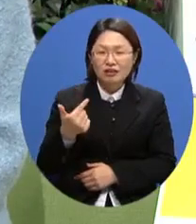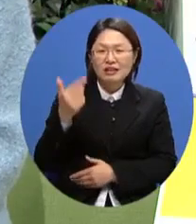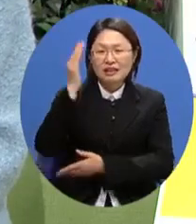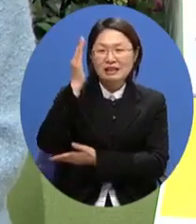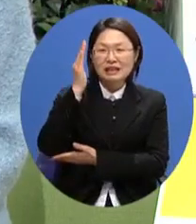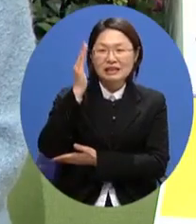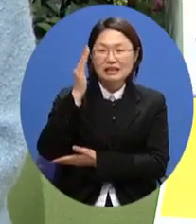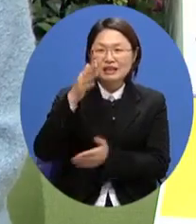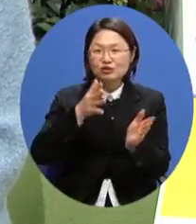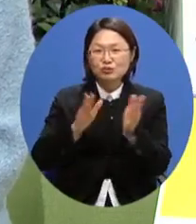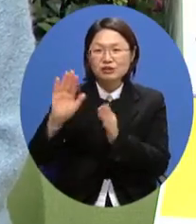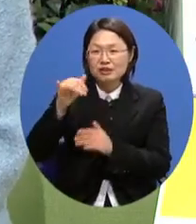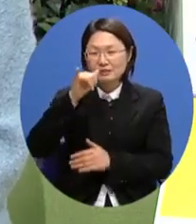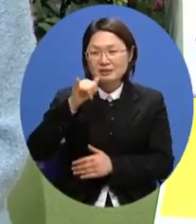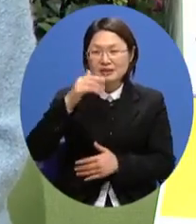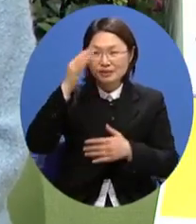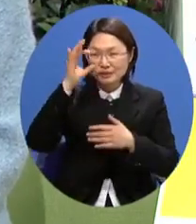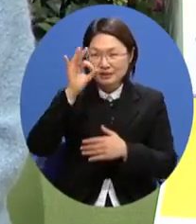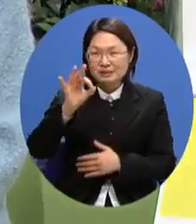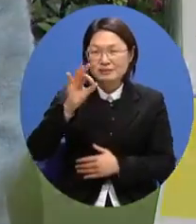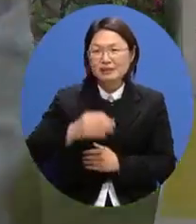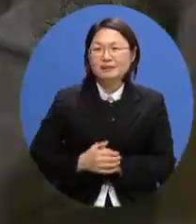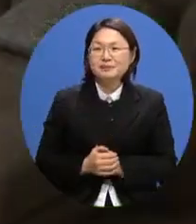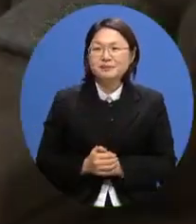있거든요. 화면 먼저 만나보시죠.